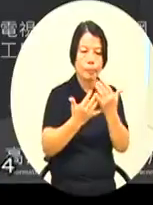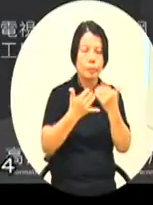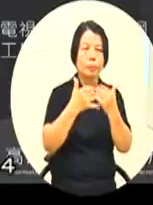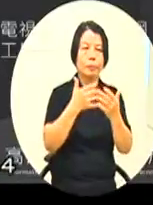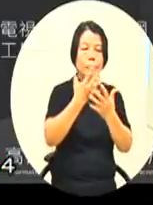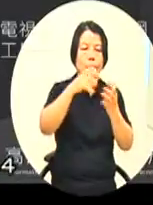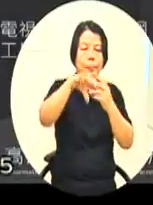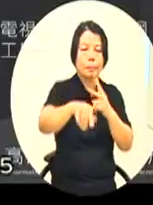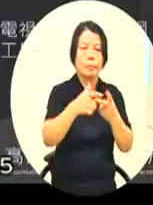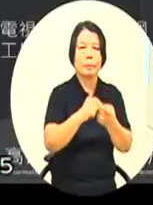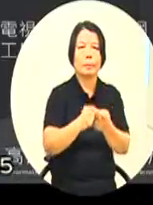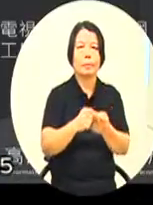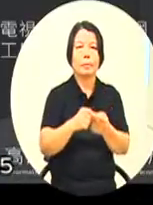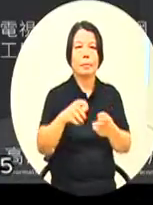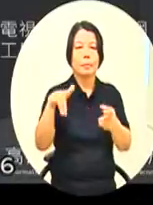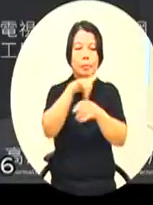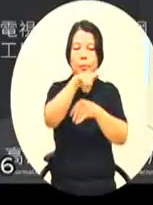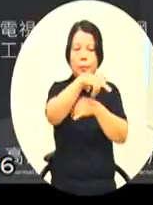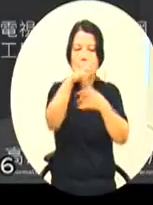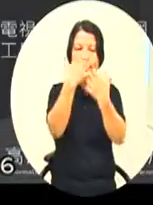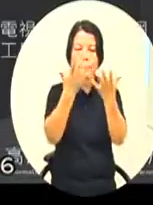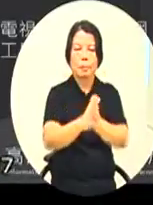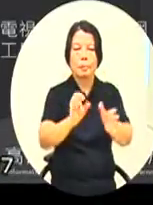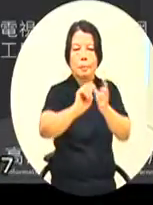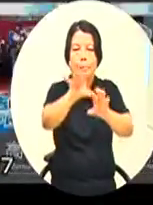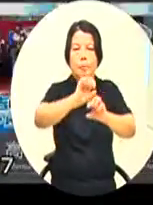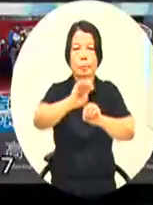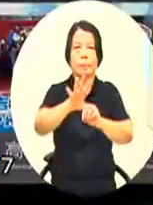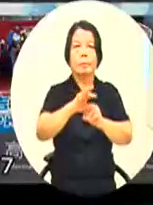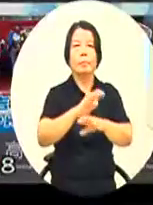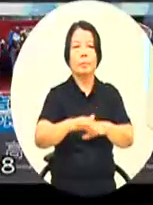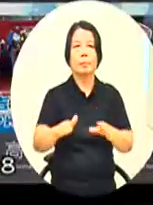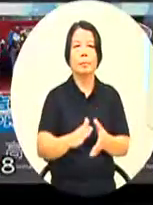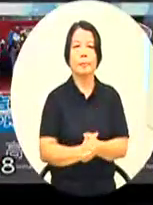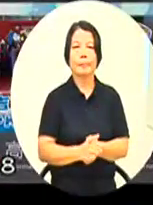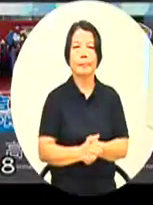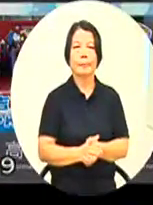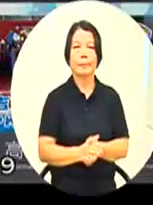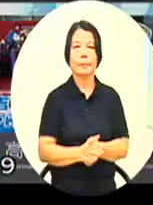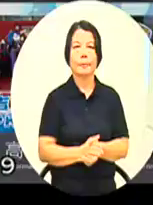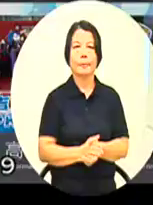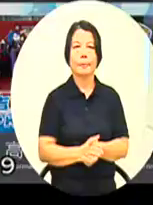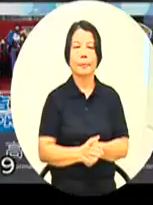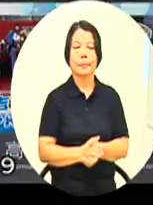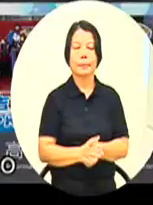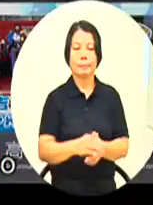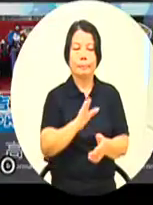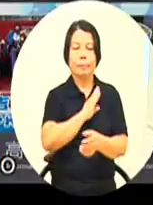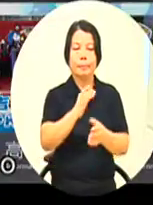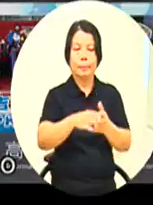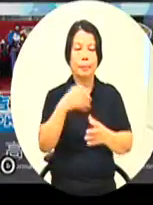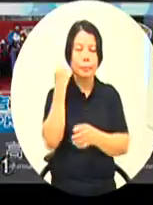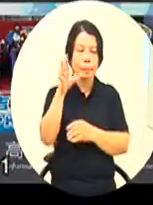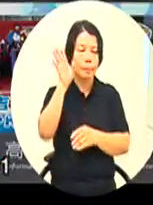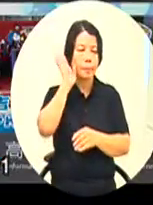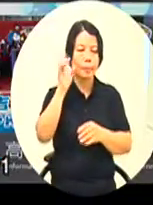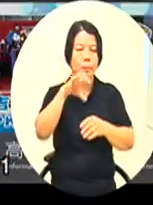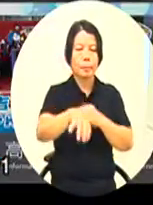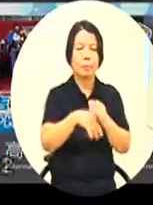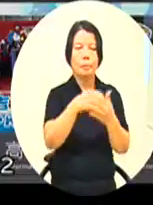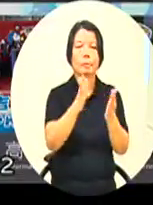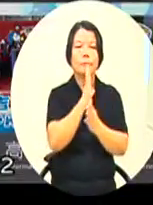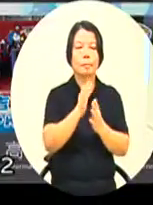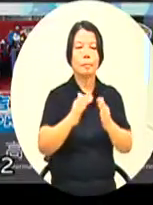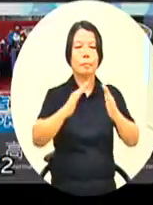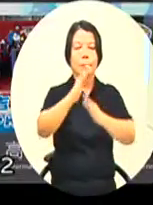的飞行工具等等的地方进行播出。好，下一页。 啊，当然新闻局是整个市府的新闻